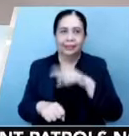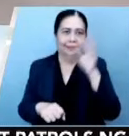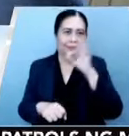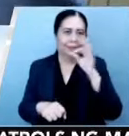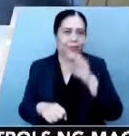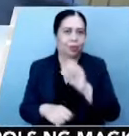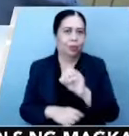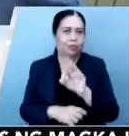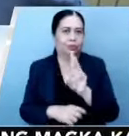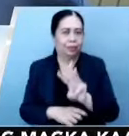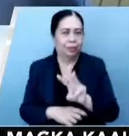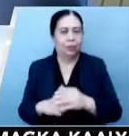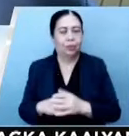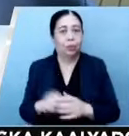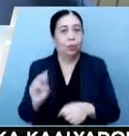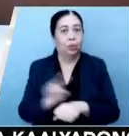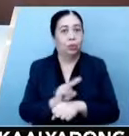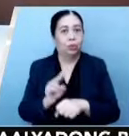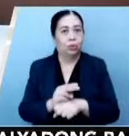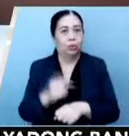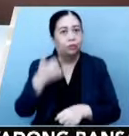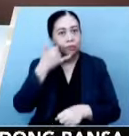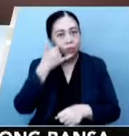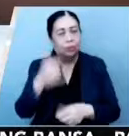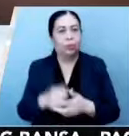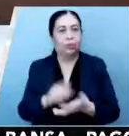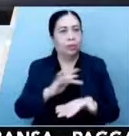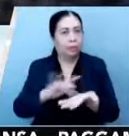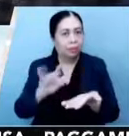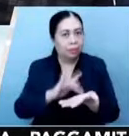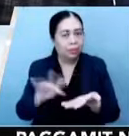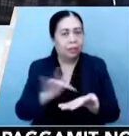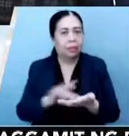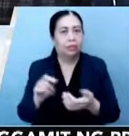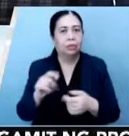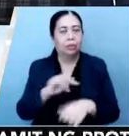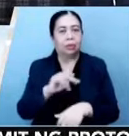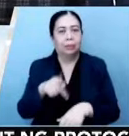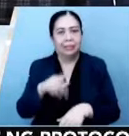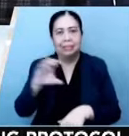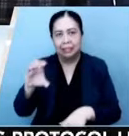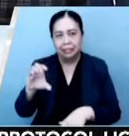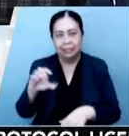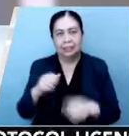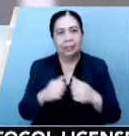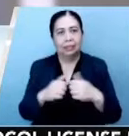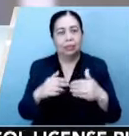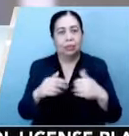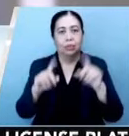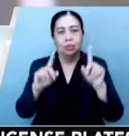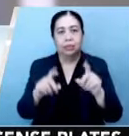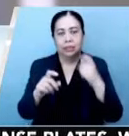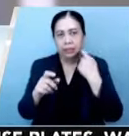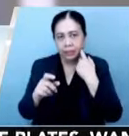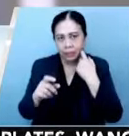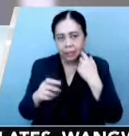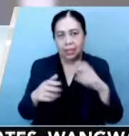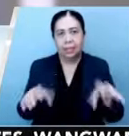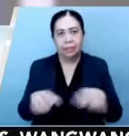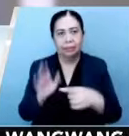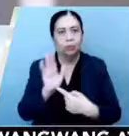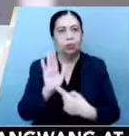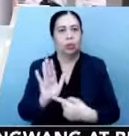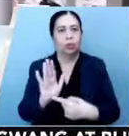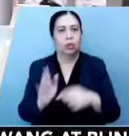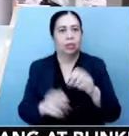OFW gamit ang kanilang telepono, tablet o personal computer. Sa post-qualification activity kanina, nagdemo ng SMS